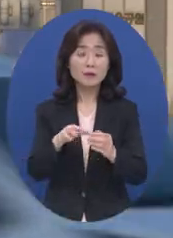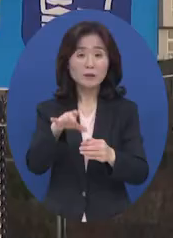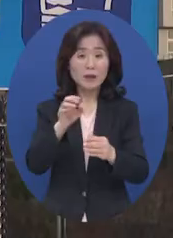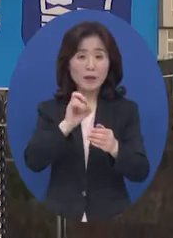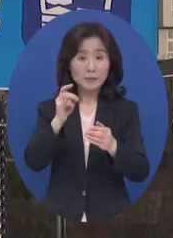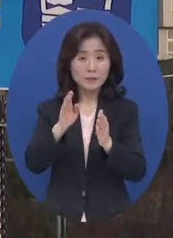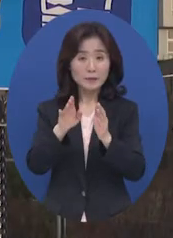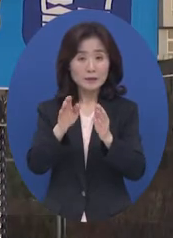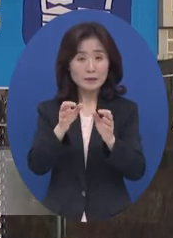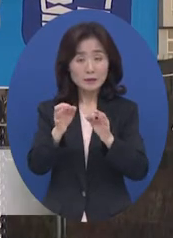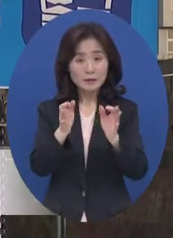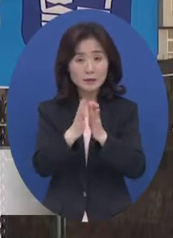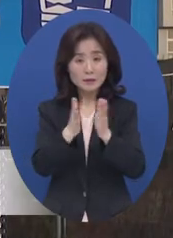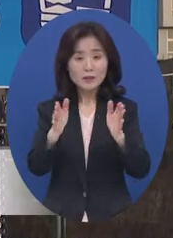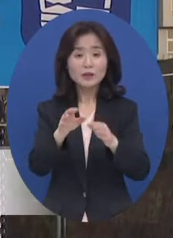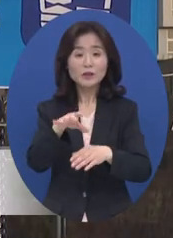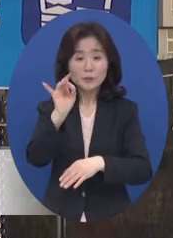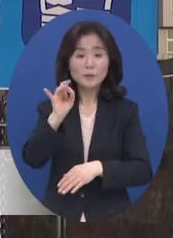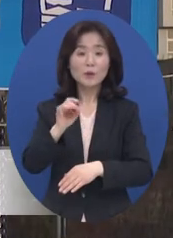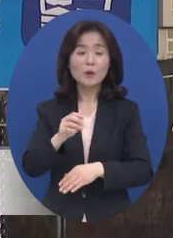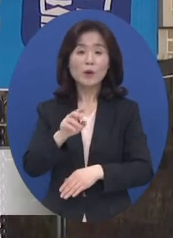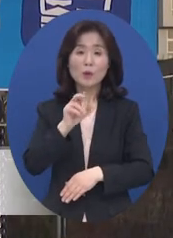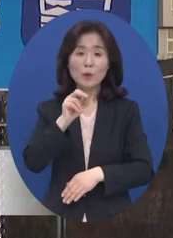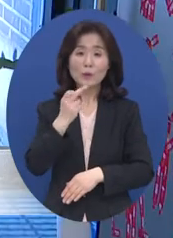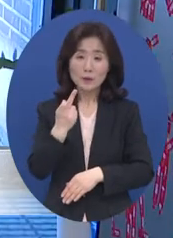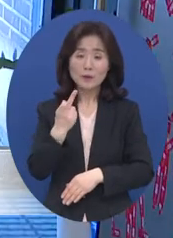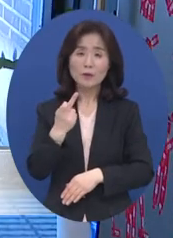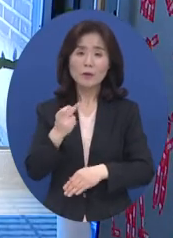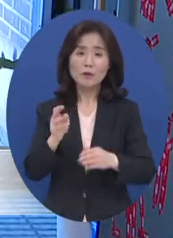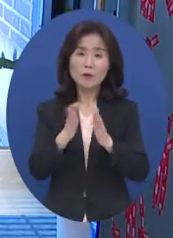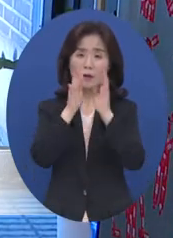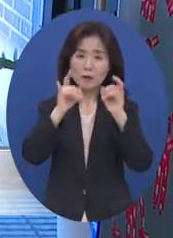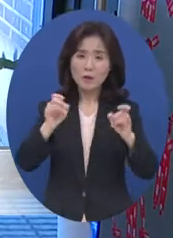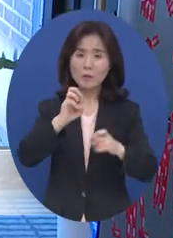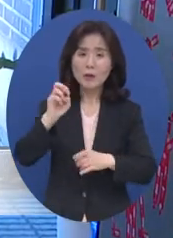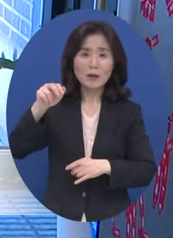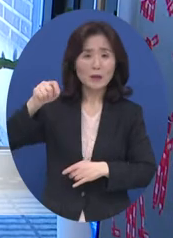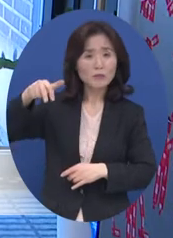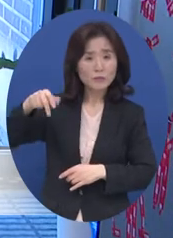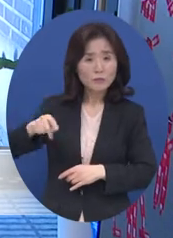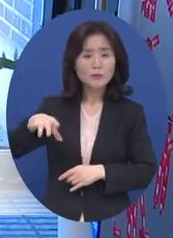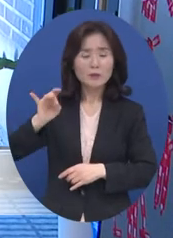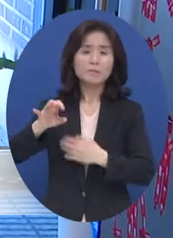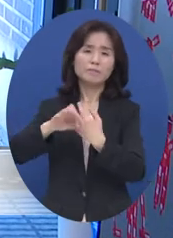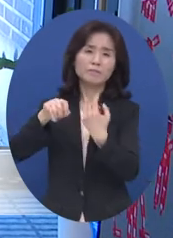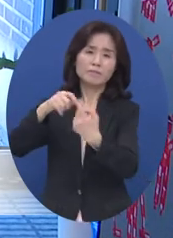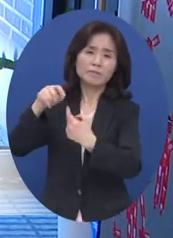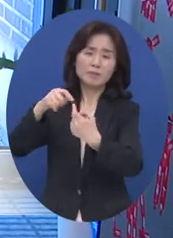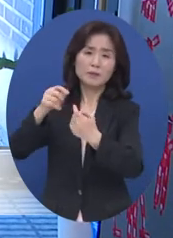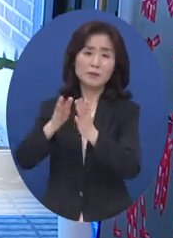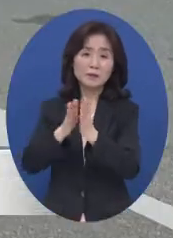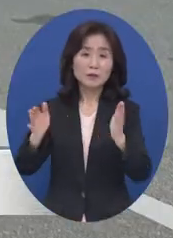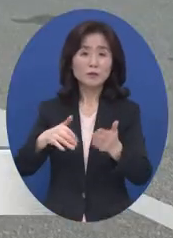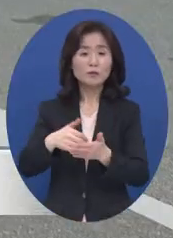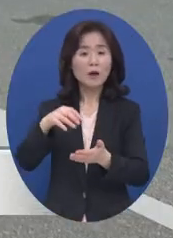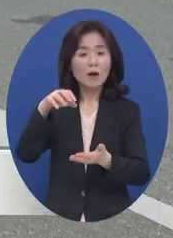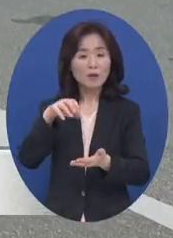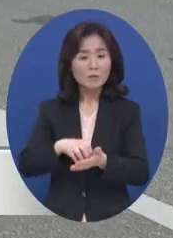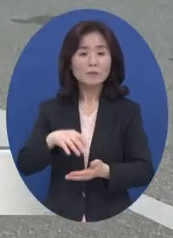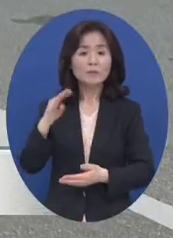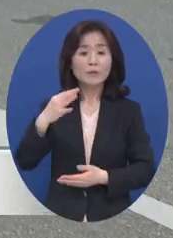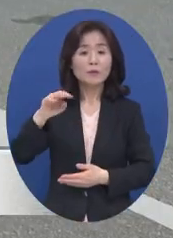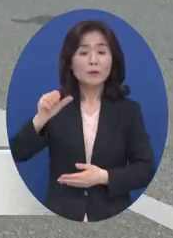첫날, 오산과 화성, 파주시에서 먼저 시범 서비스를 열었는데 총 4,504건의